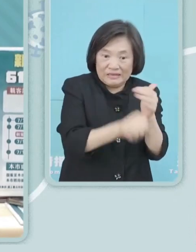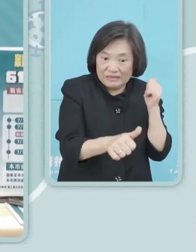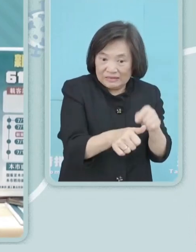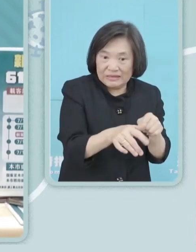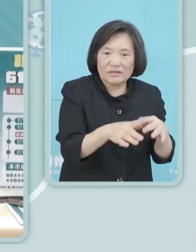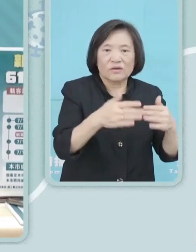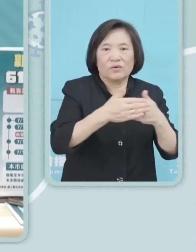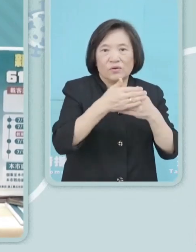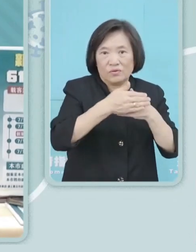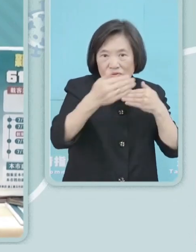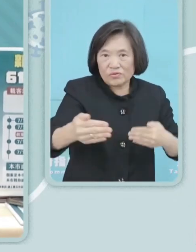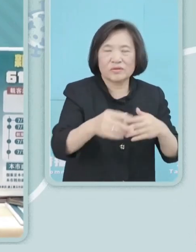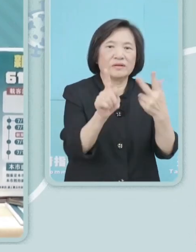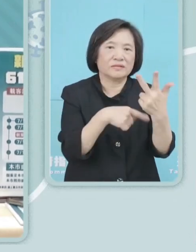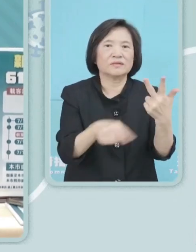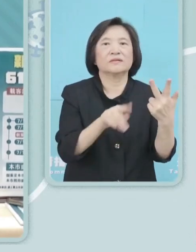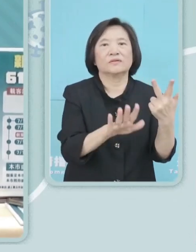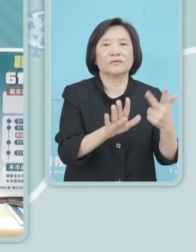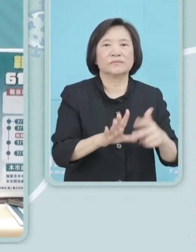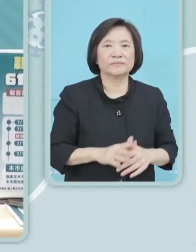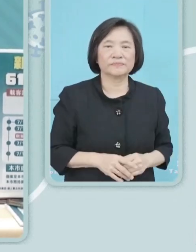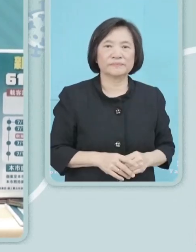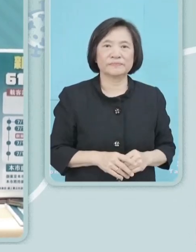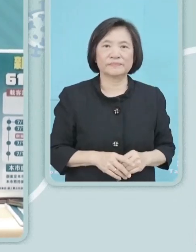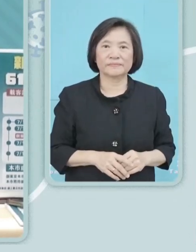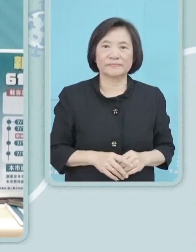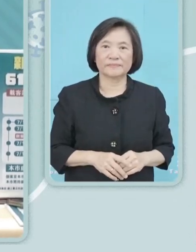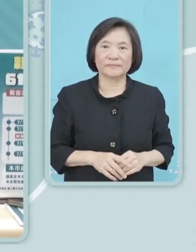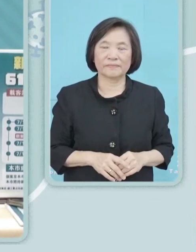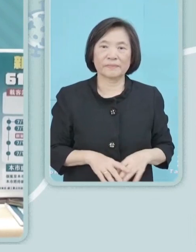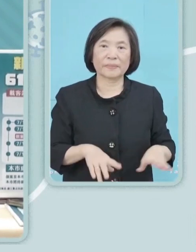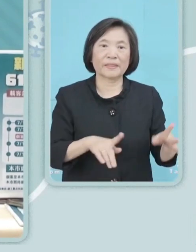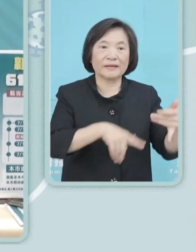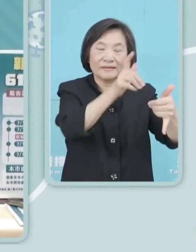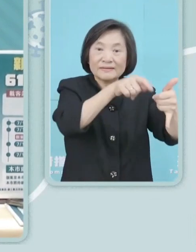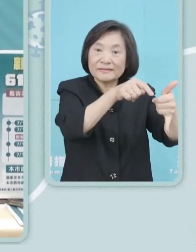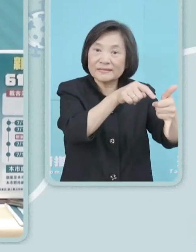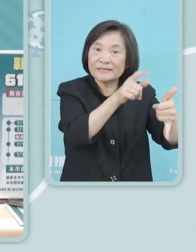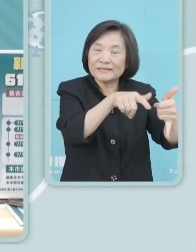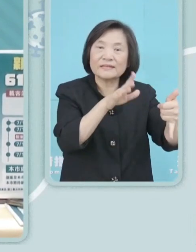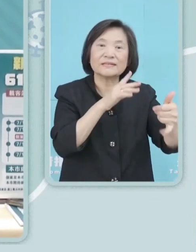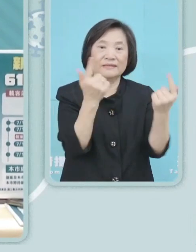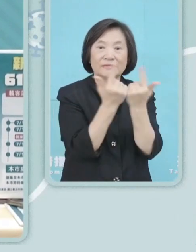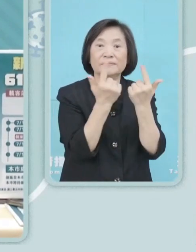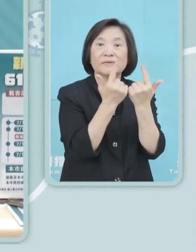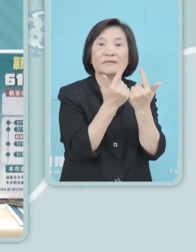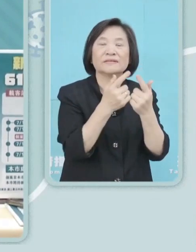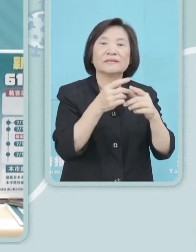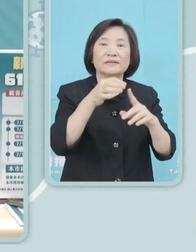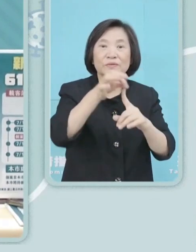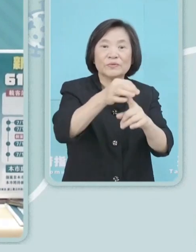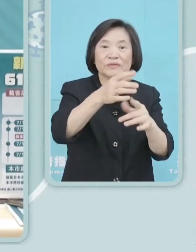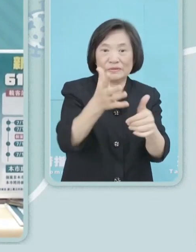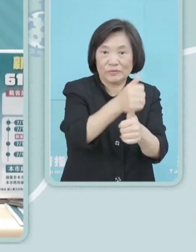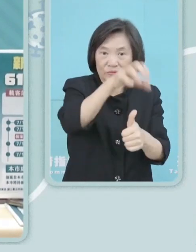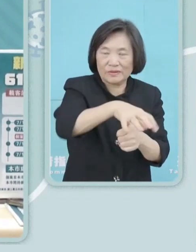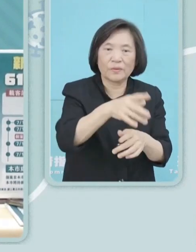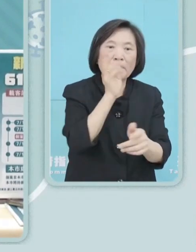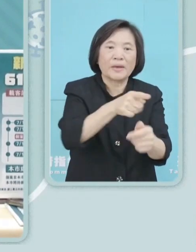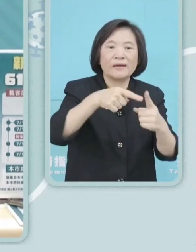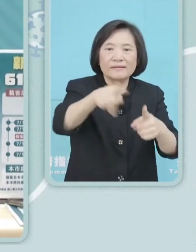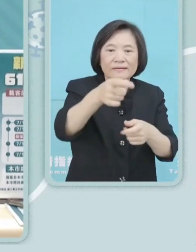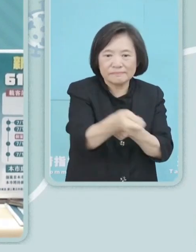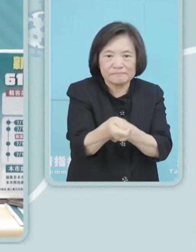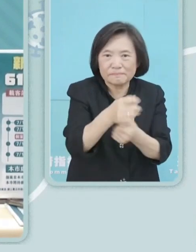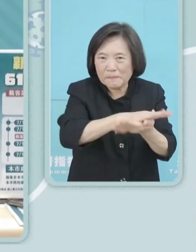离7个人。那这个案子的处理是我们个案到台北市的公车总站，我们派员清消跟进一